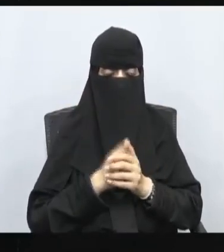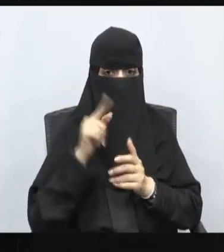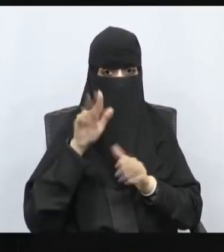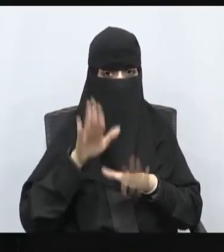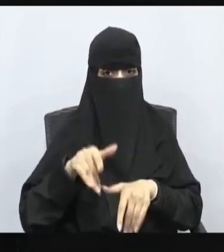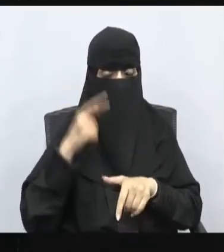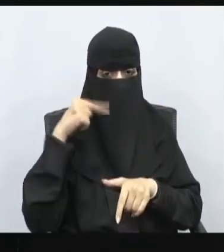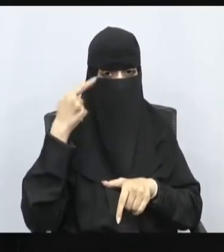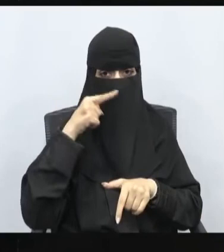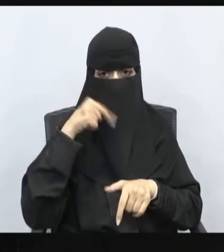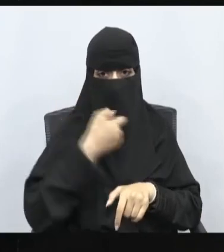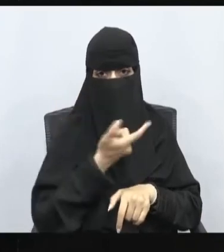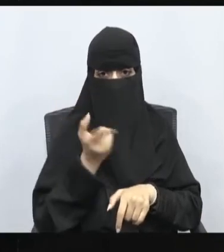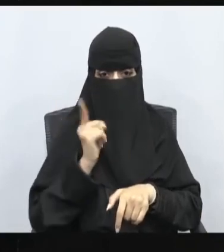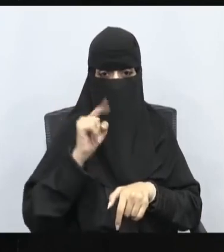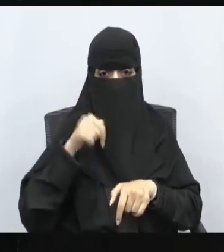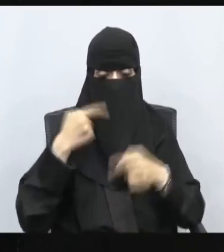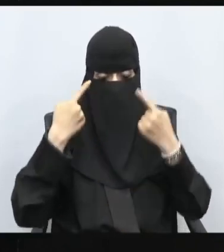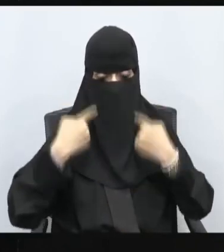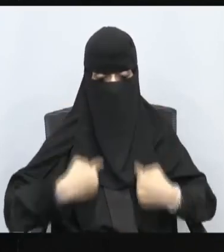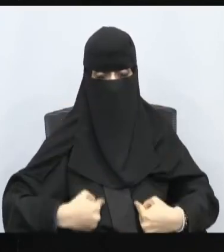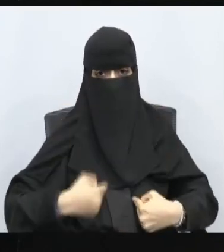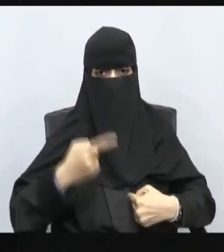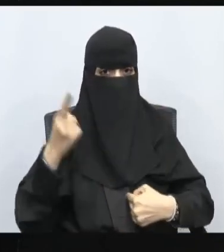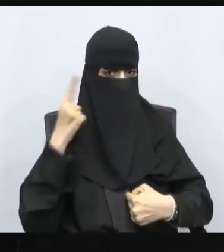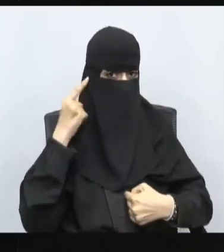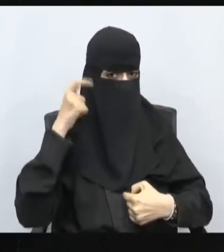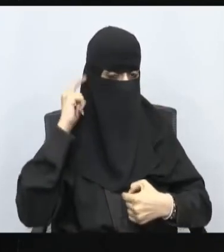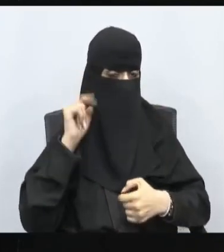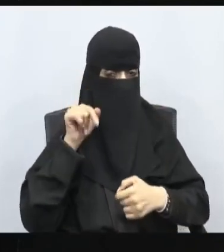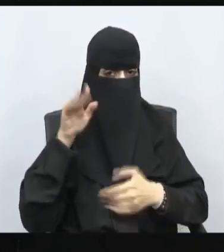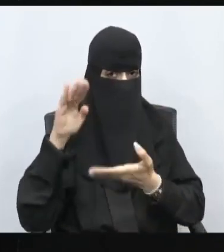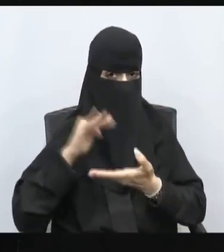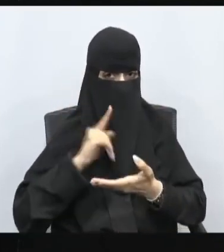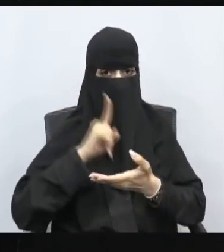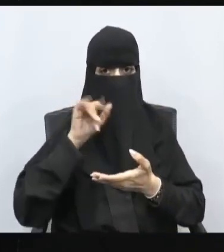طلابي وطالباتي، عليكم بحماية السمع، لأن السمع نعمة،